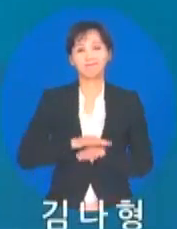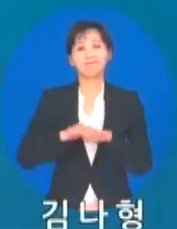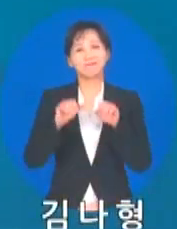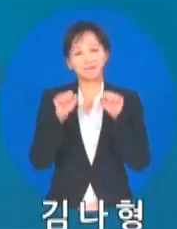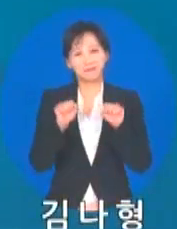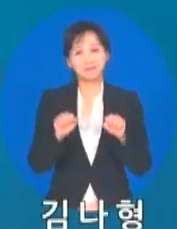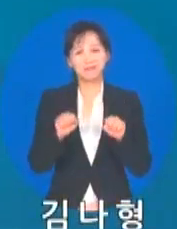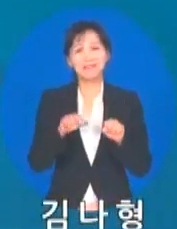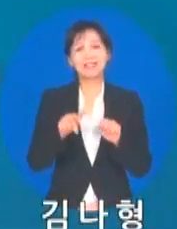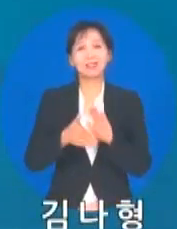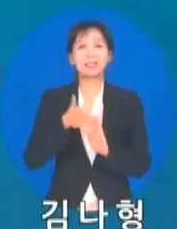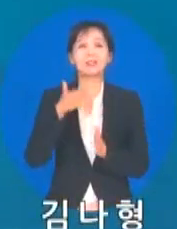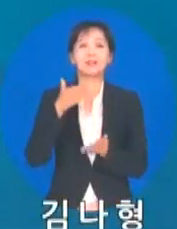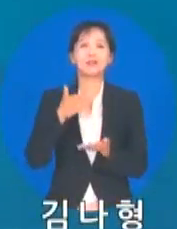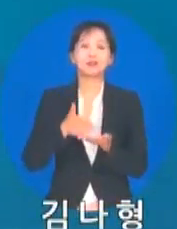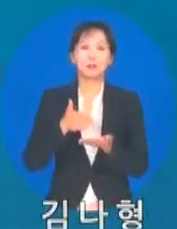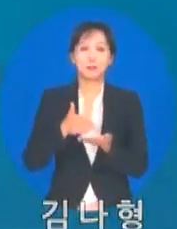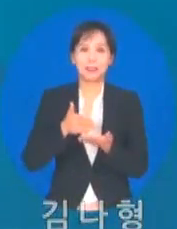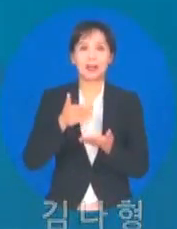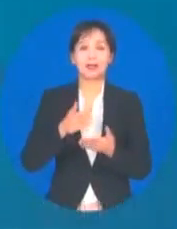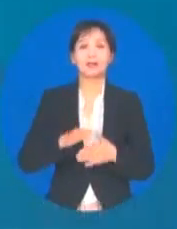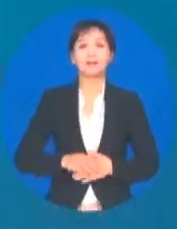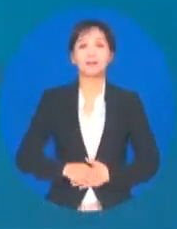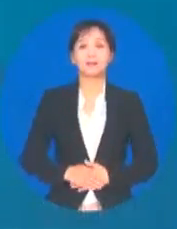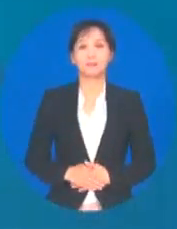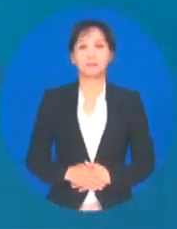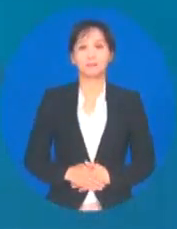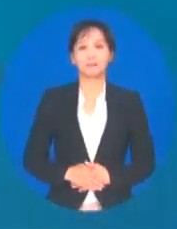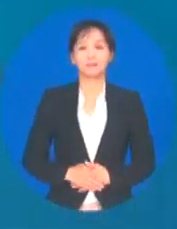여러분 안녕하십니까? 제천 시정 뉴스입니다.